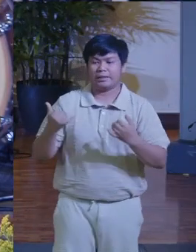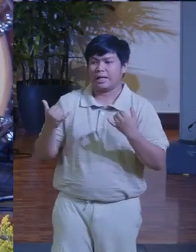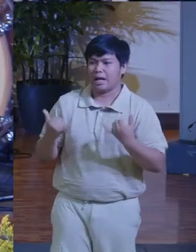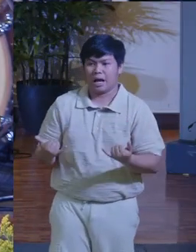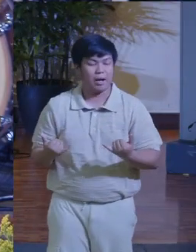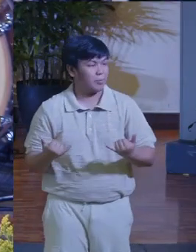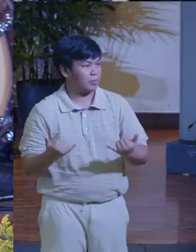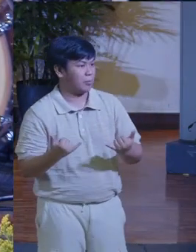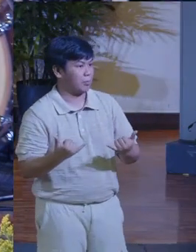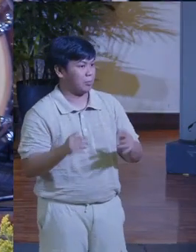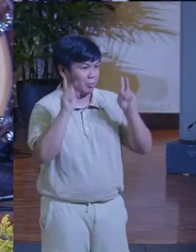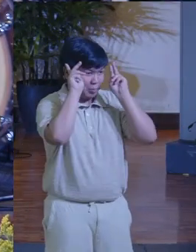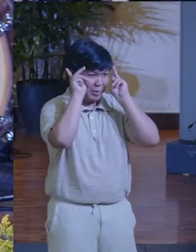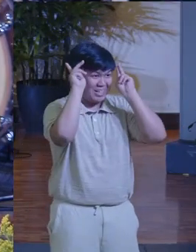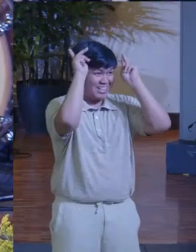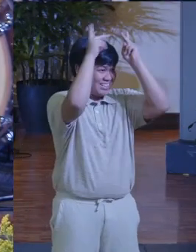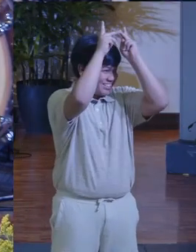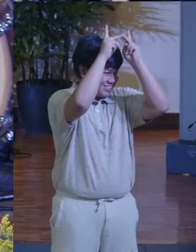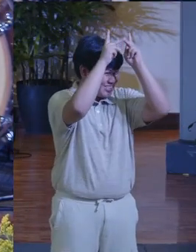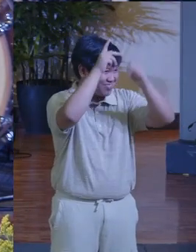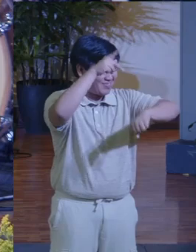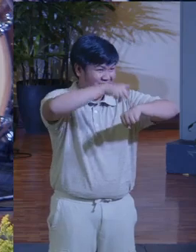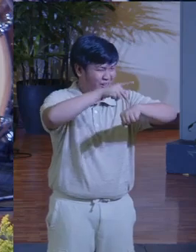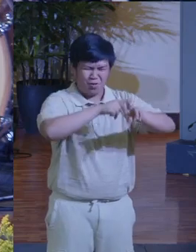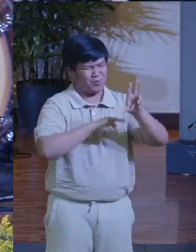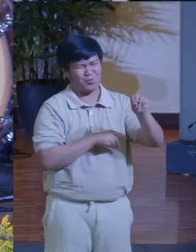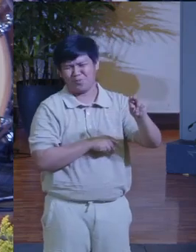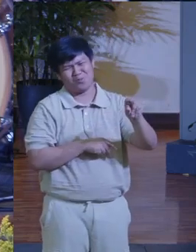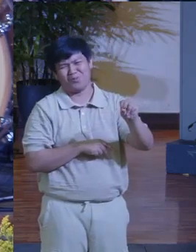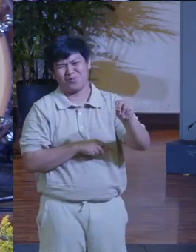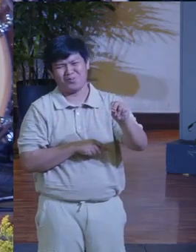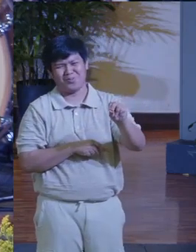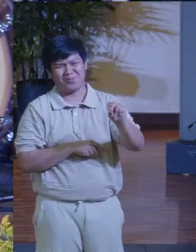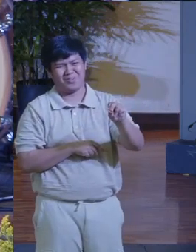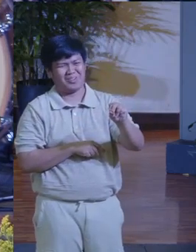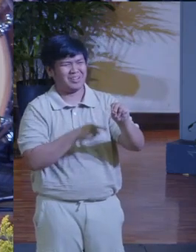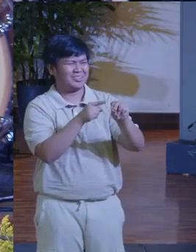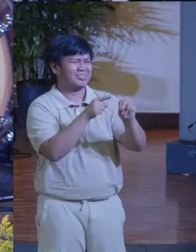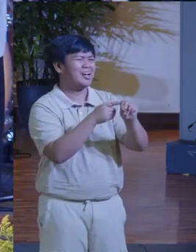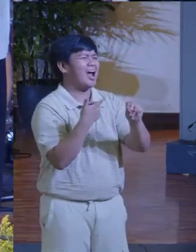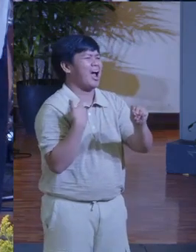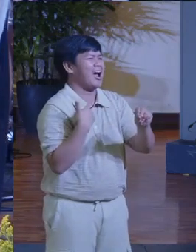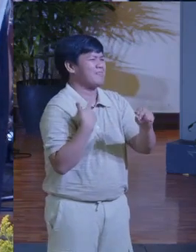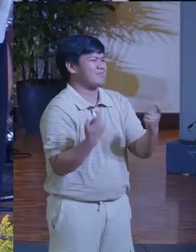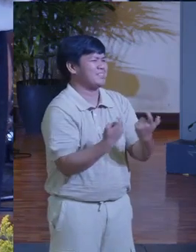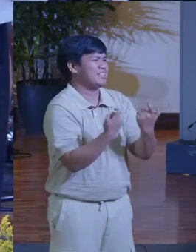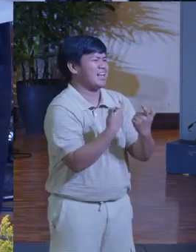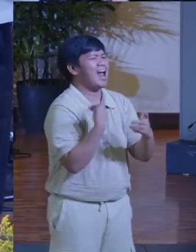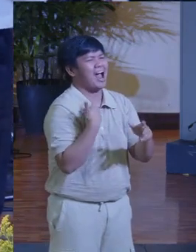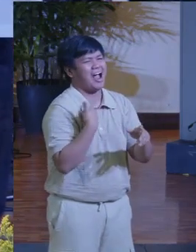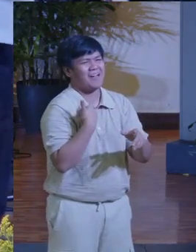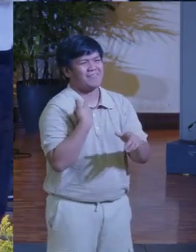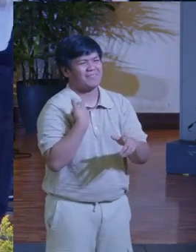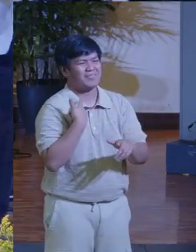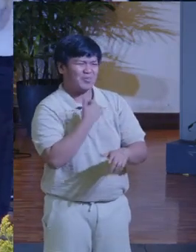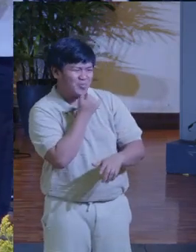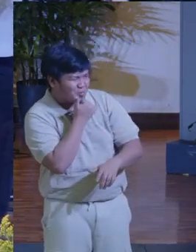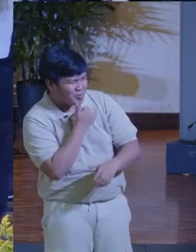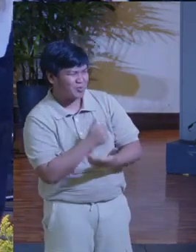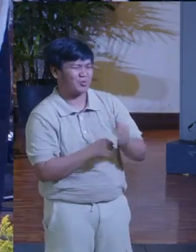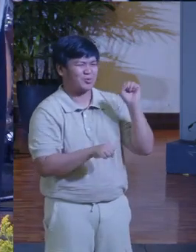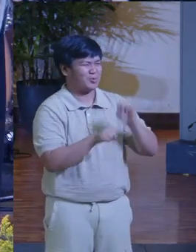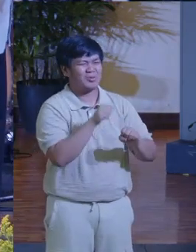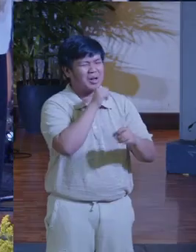being the Bishop of Rome. So siya po ay nakatayo dyan at nakikinig ang buong church